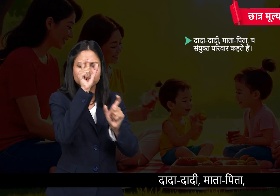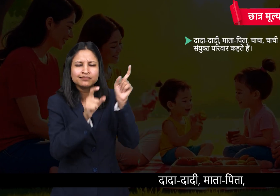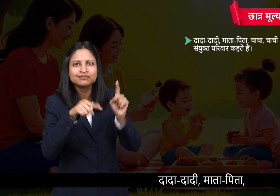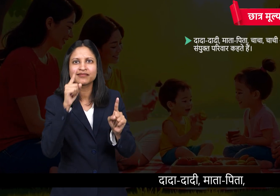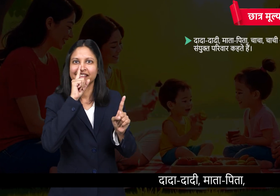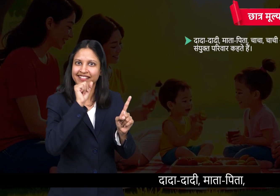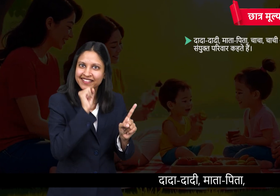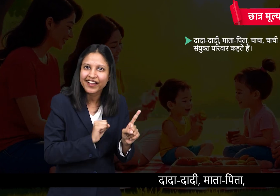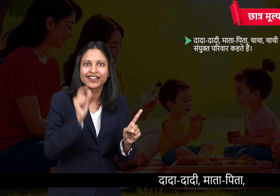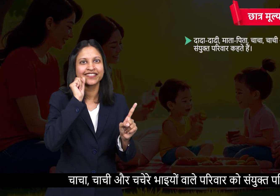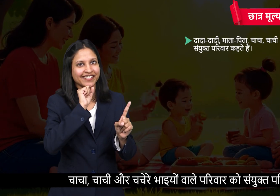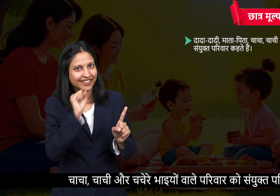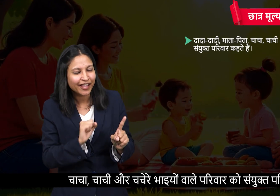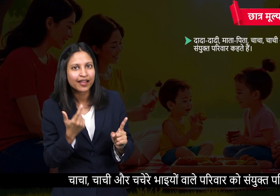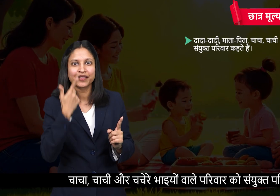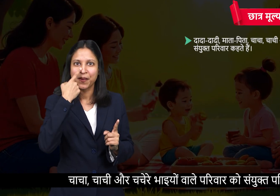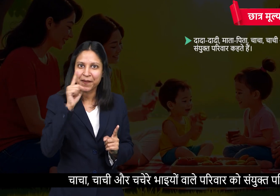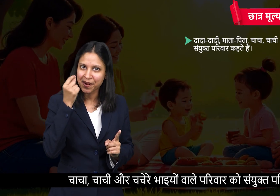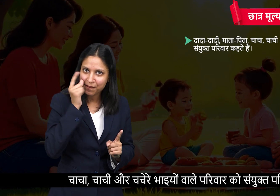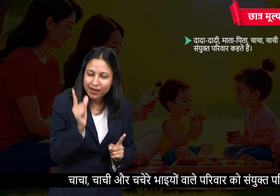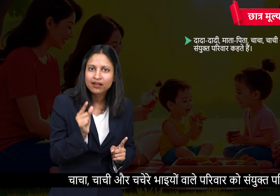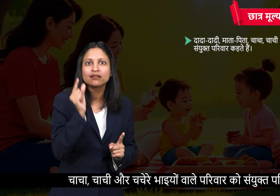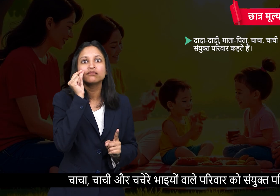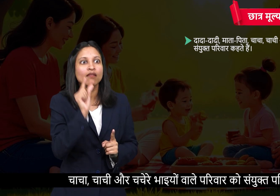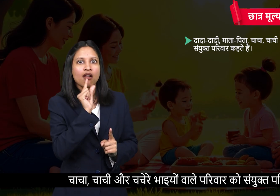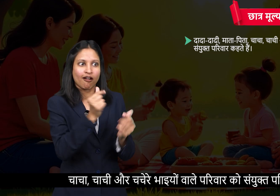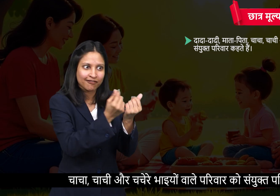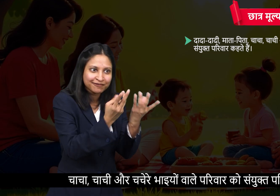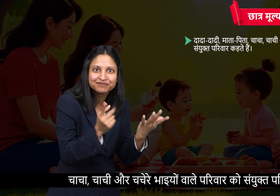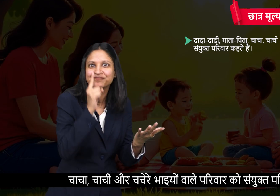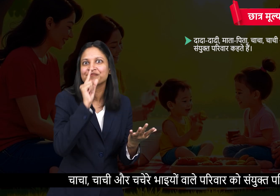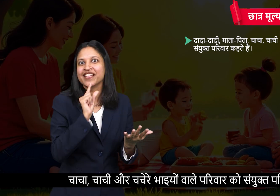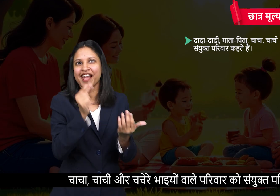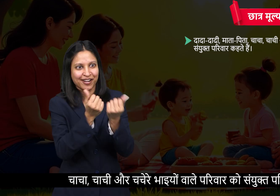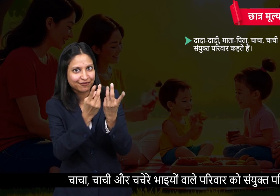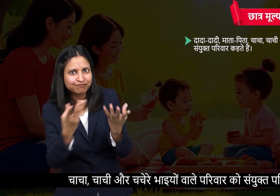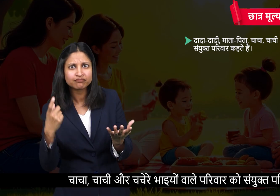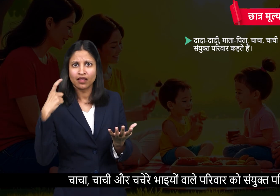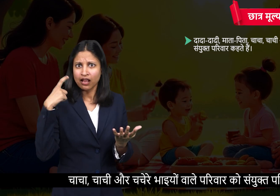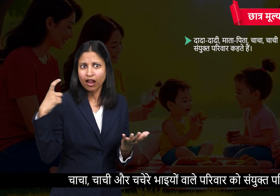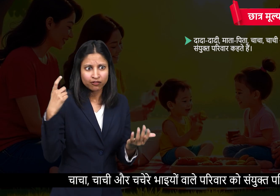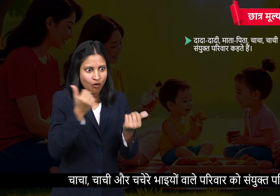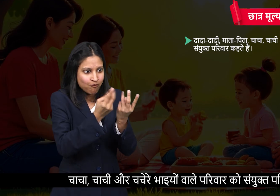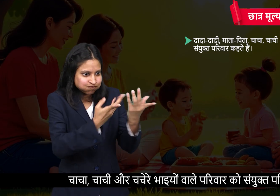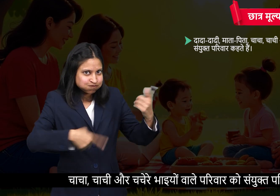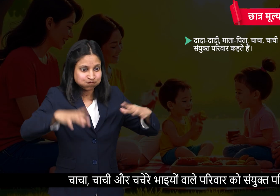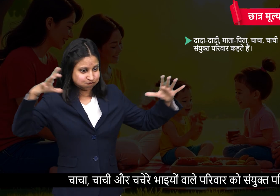दादा दादी, माता पिता, चाचा चाची और चचेरे भाइयों वाले परिवार को संयुक्त परिवार कहते